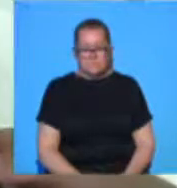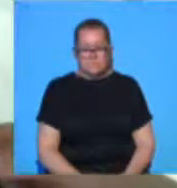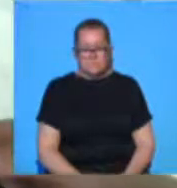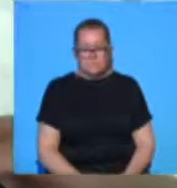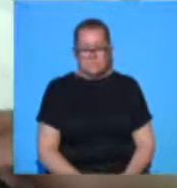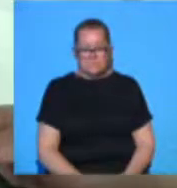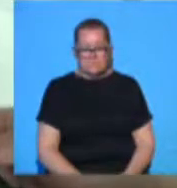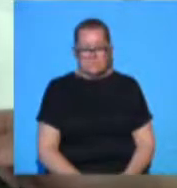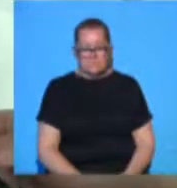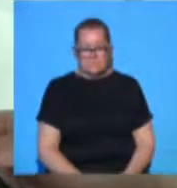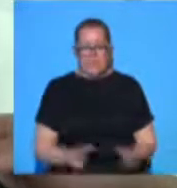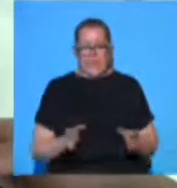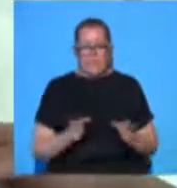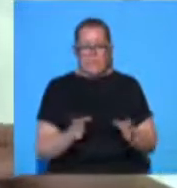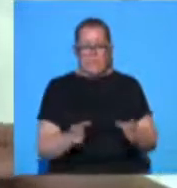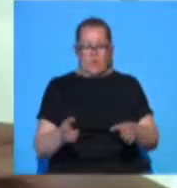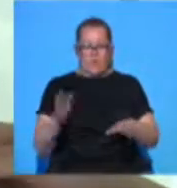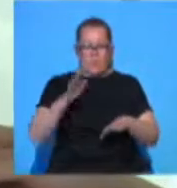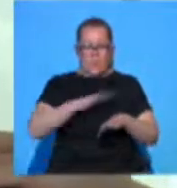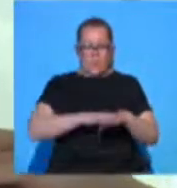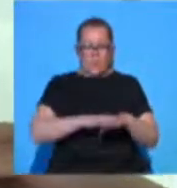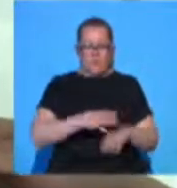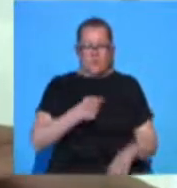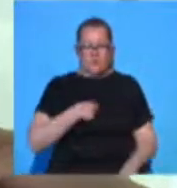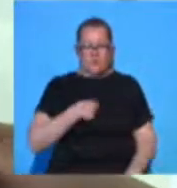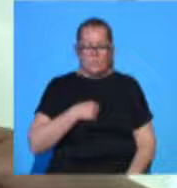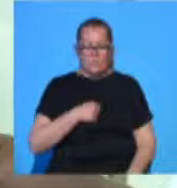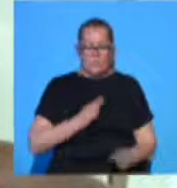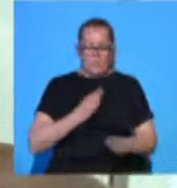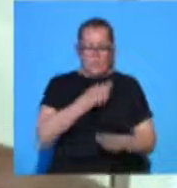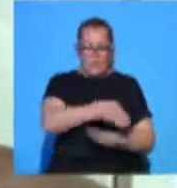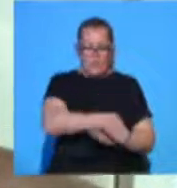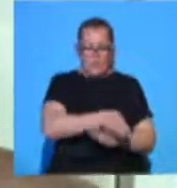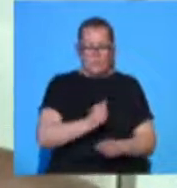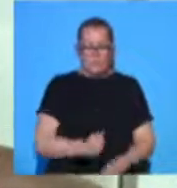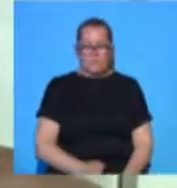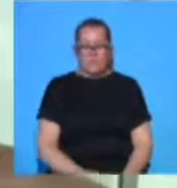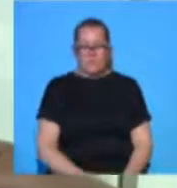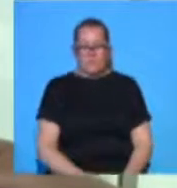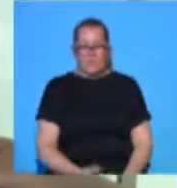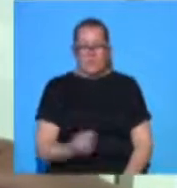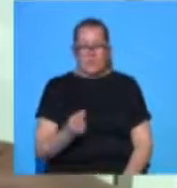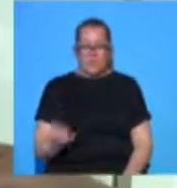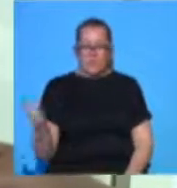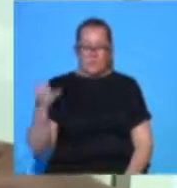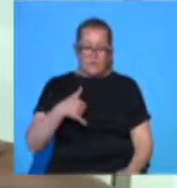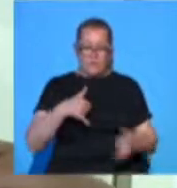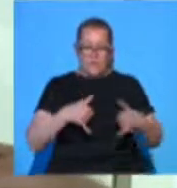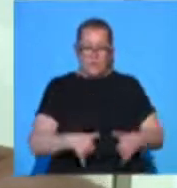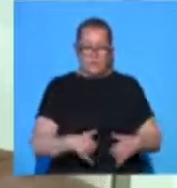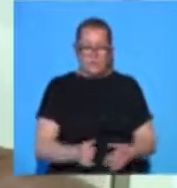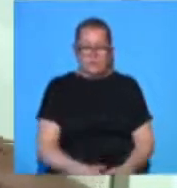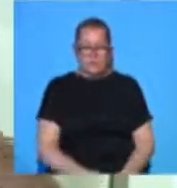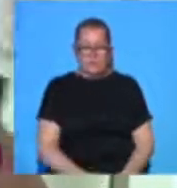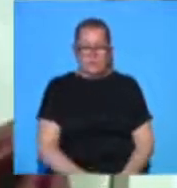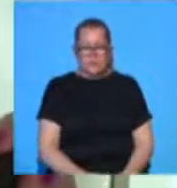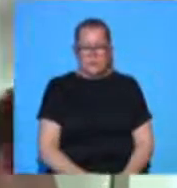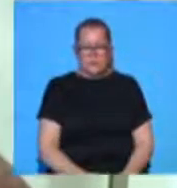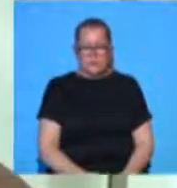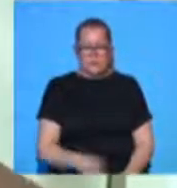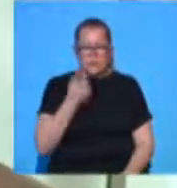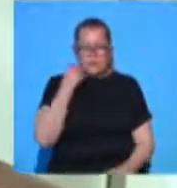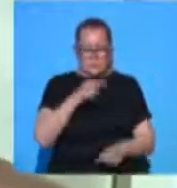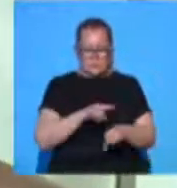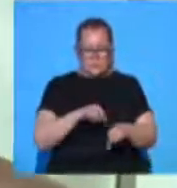Ok. Ce vreme era blocat aplicația. Nu puteam să intru. Mai bine să fiu sigur, am venit aici. Cât a